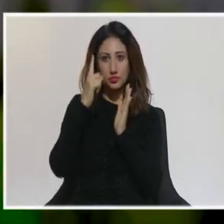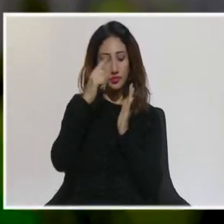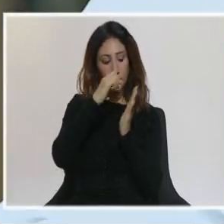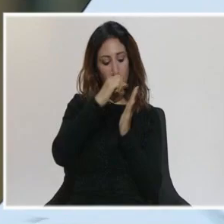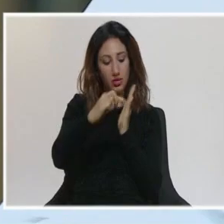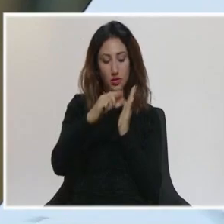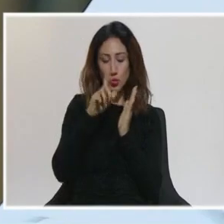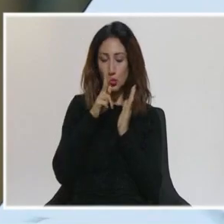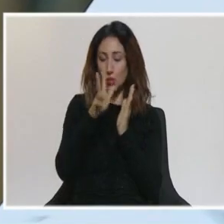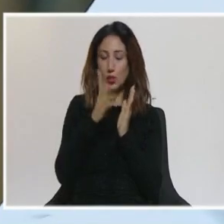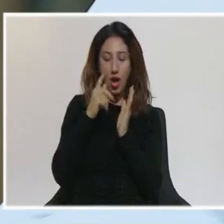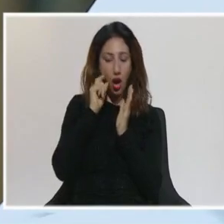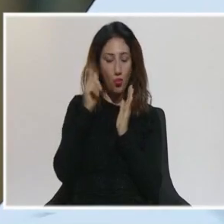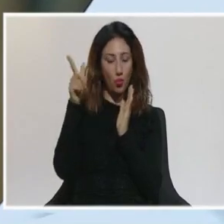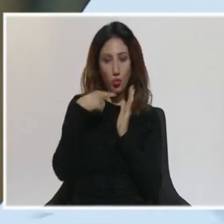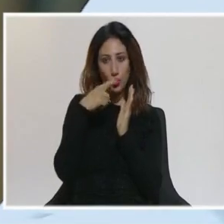ايه؟